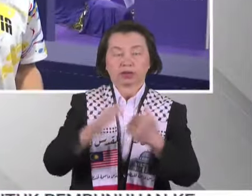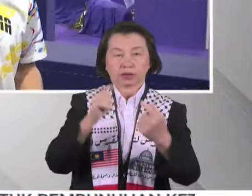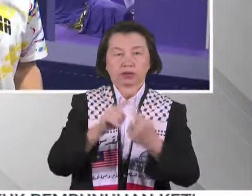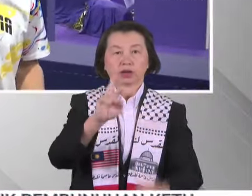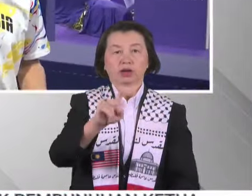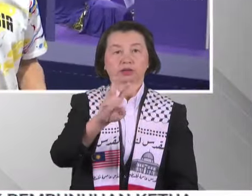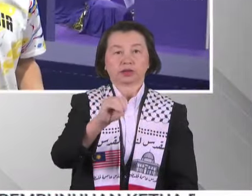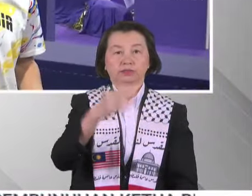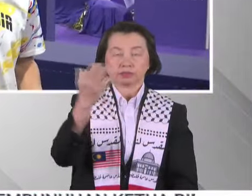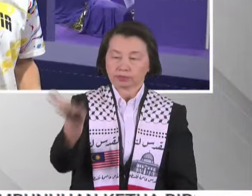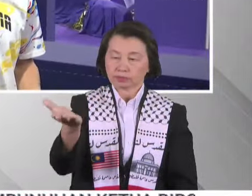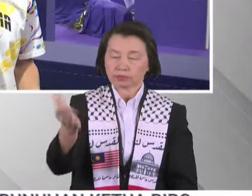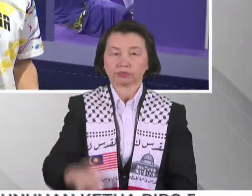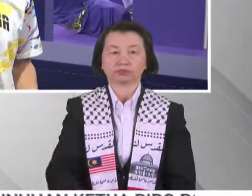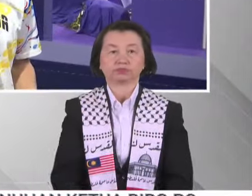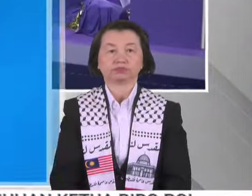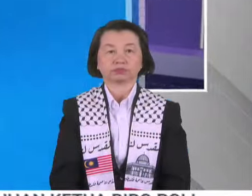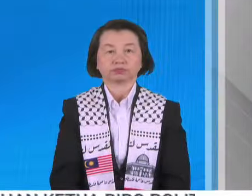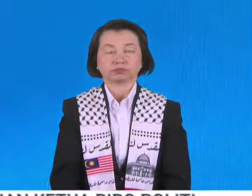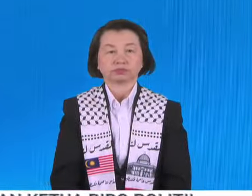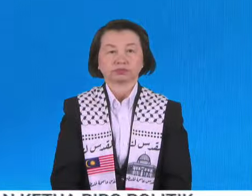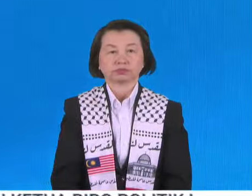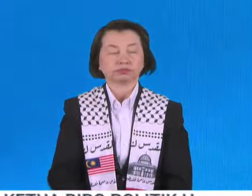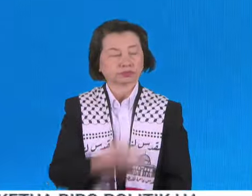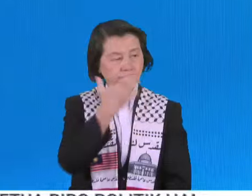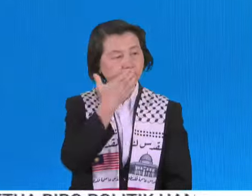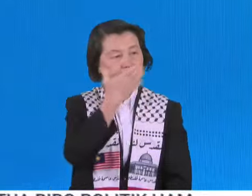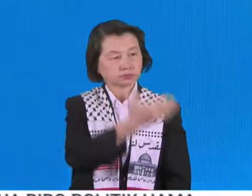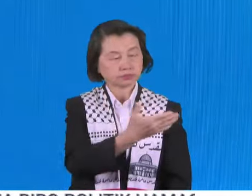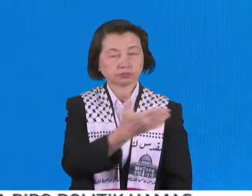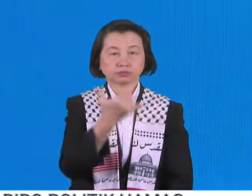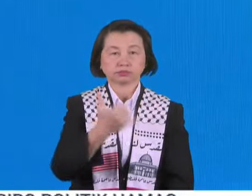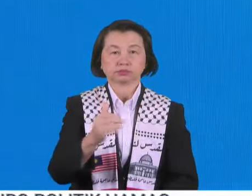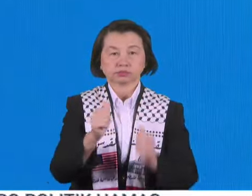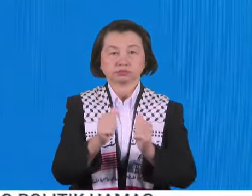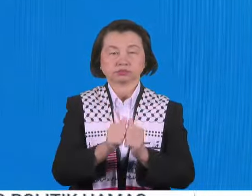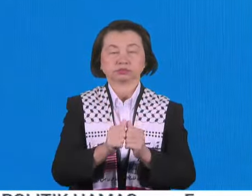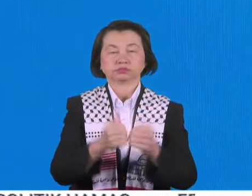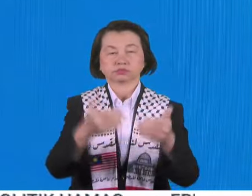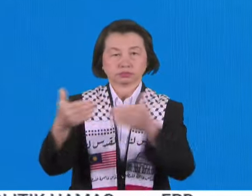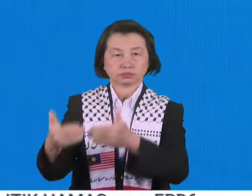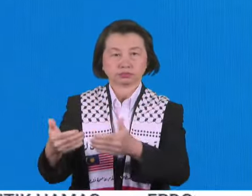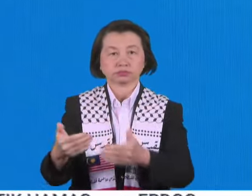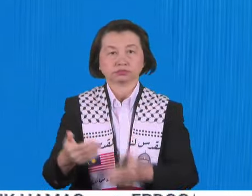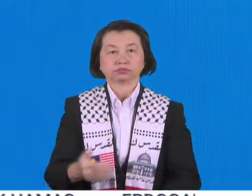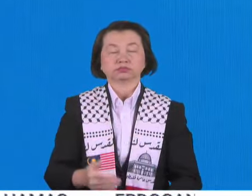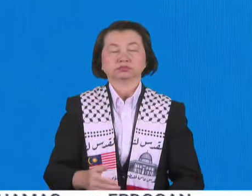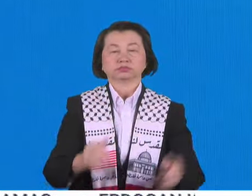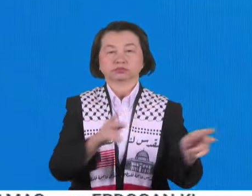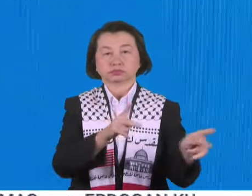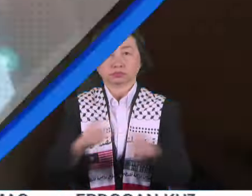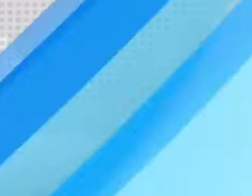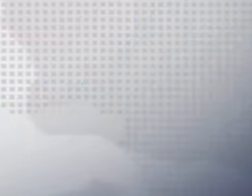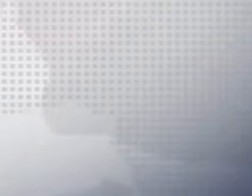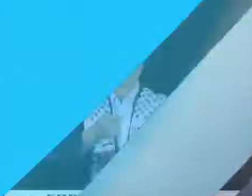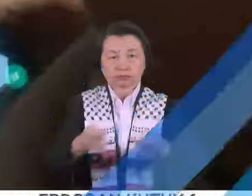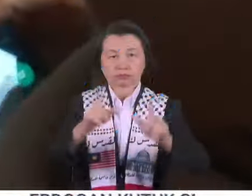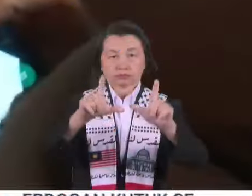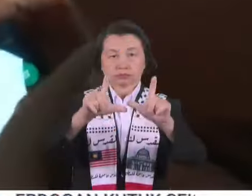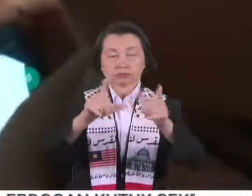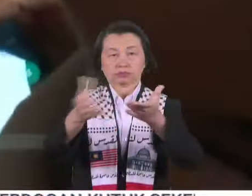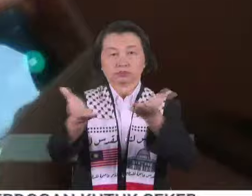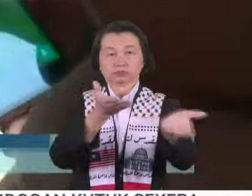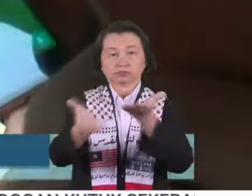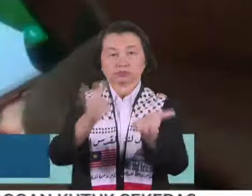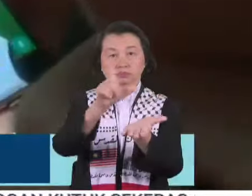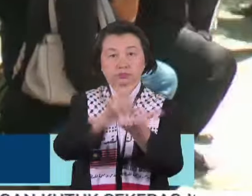Puri, Dr. Media. Baik, terima kasih Izwan. Kita teruskan dengan perkembangan seterusnya. Kerangka kawal selia atau pelisinan